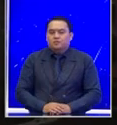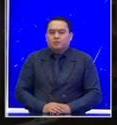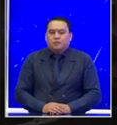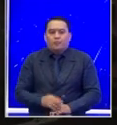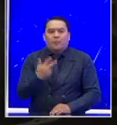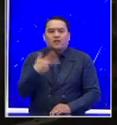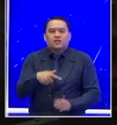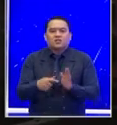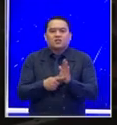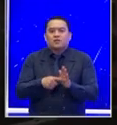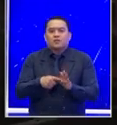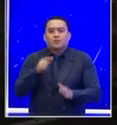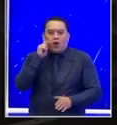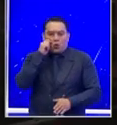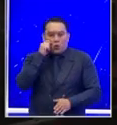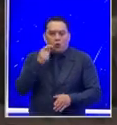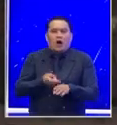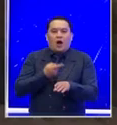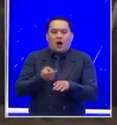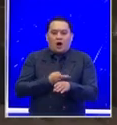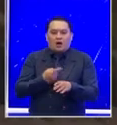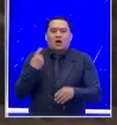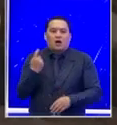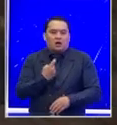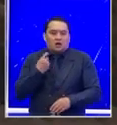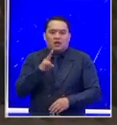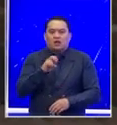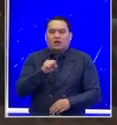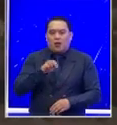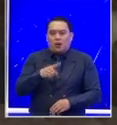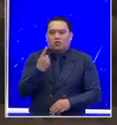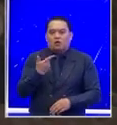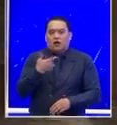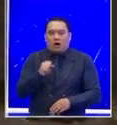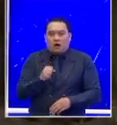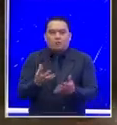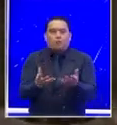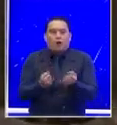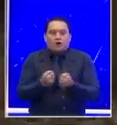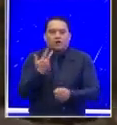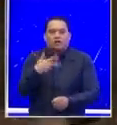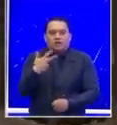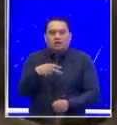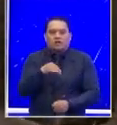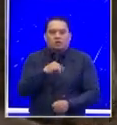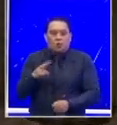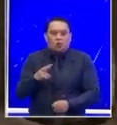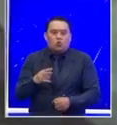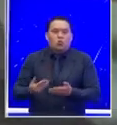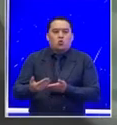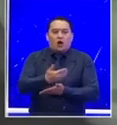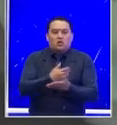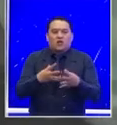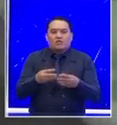37 гектаров картофеля и лука намерены засеять в крестьянском хозяйстве нам. С одного гектара они намерены получить до 30 тонн урожая. В